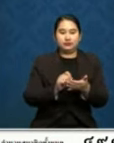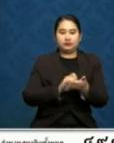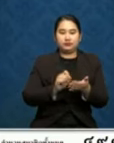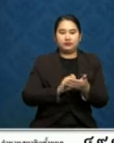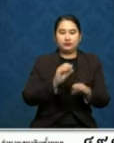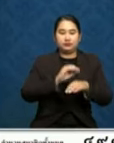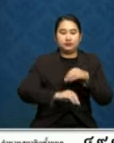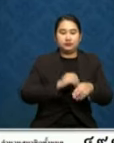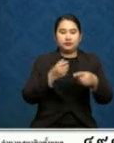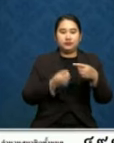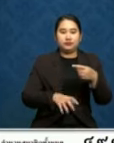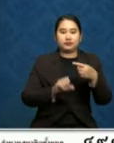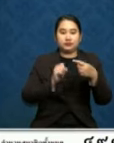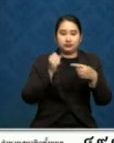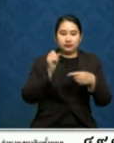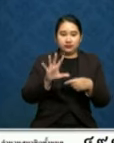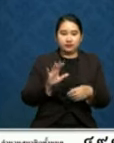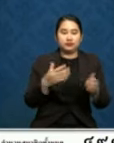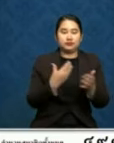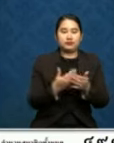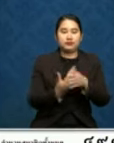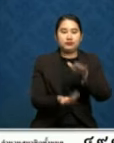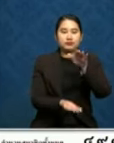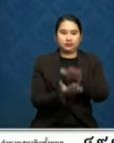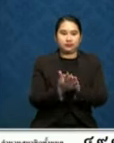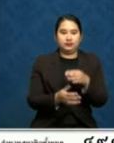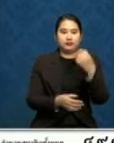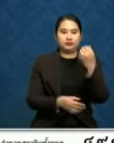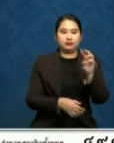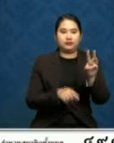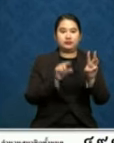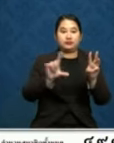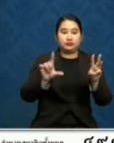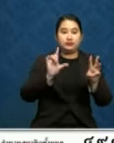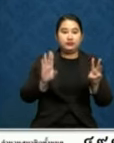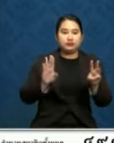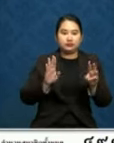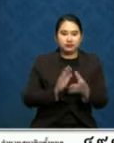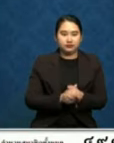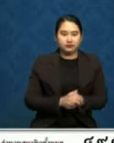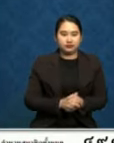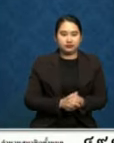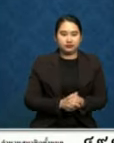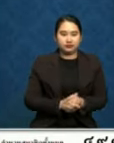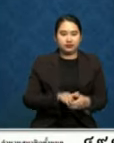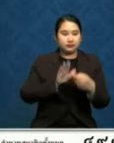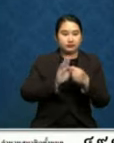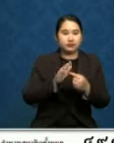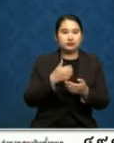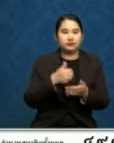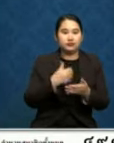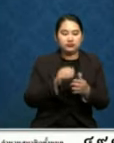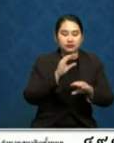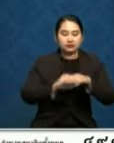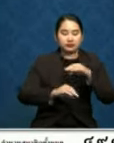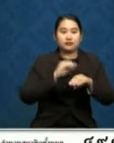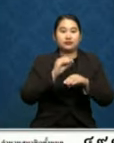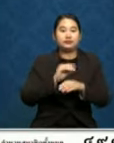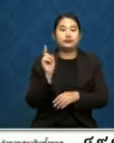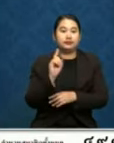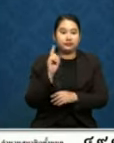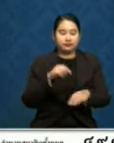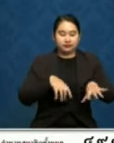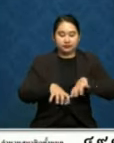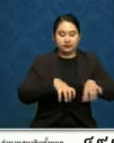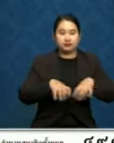โครงการเนี่ยมีงบรวมกันประมาณ16กว่าล้านบาทเท่านั้นเองค่ะตัวอย่างของโครงการของกรมพินิจนะคะที่